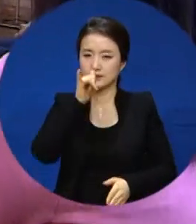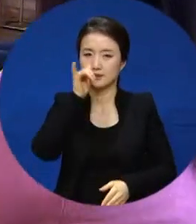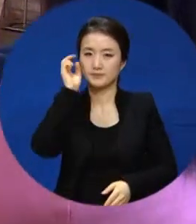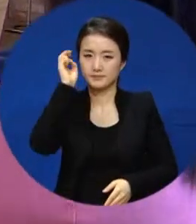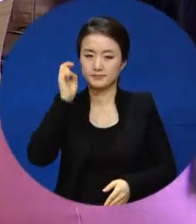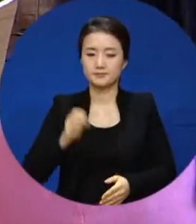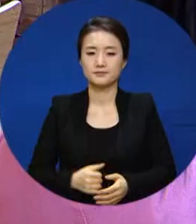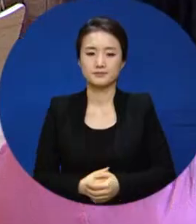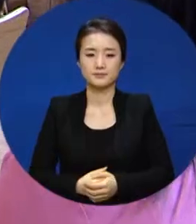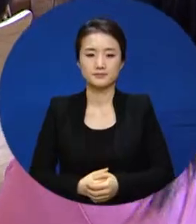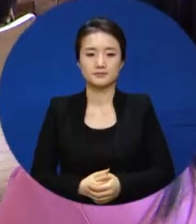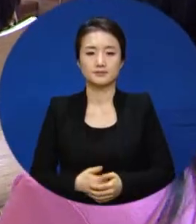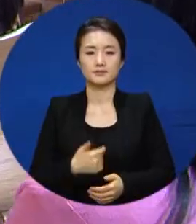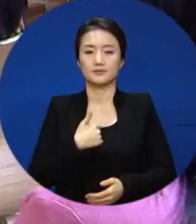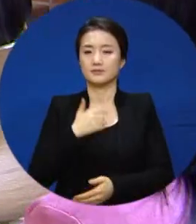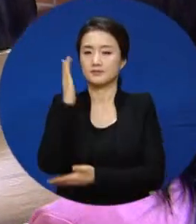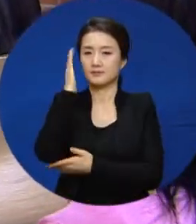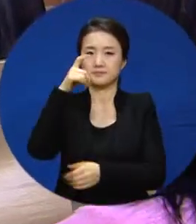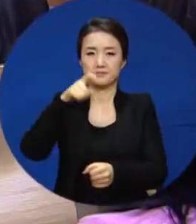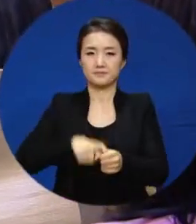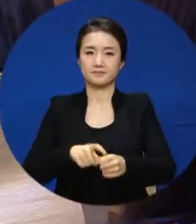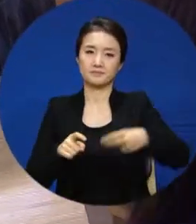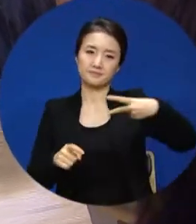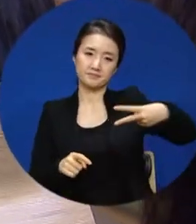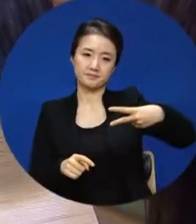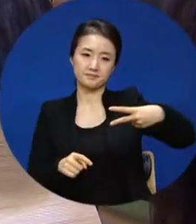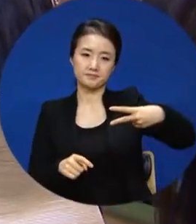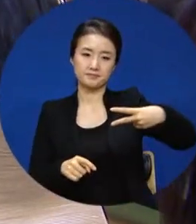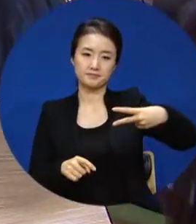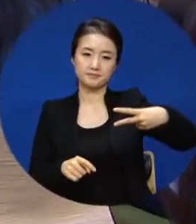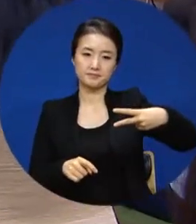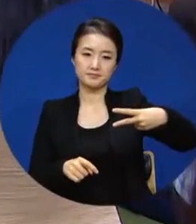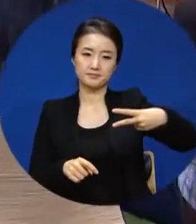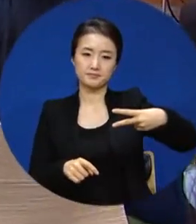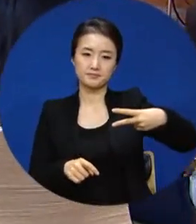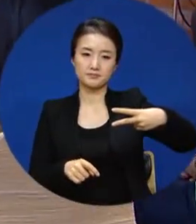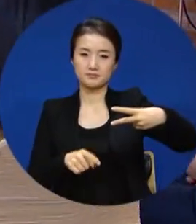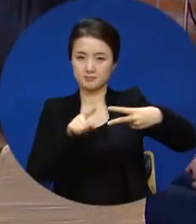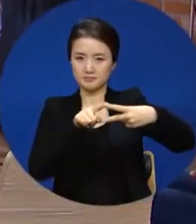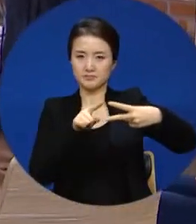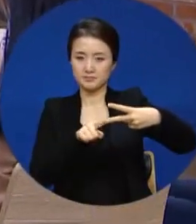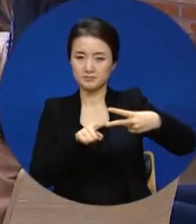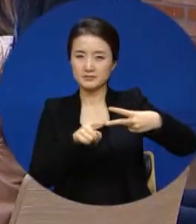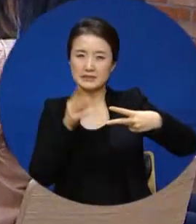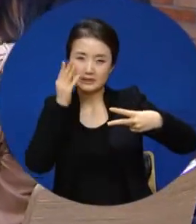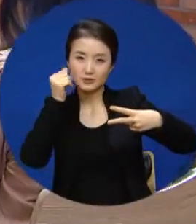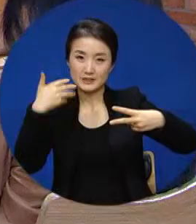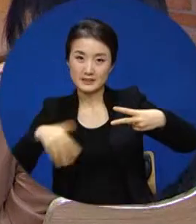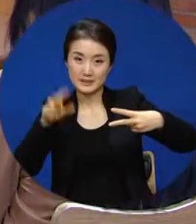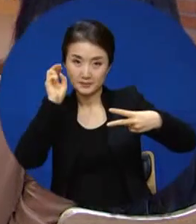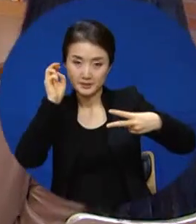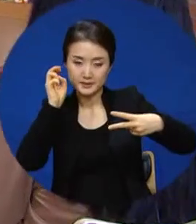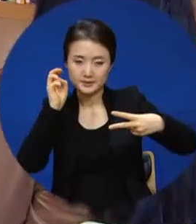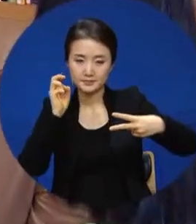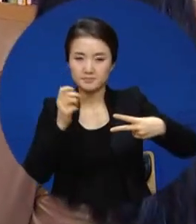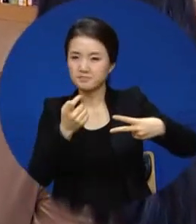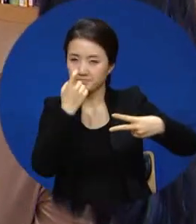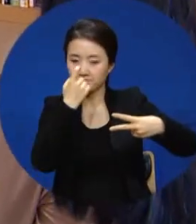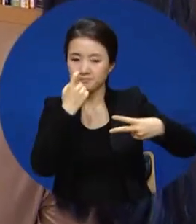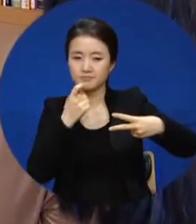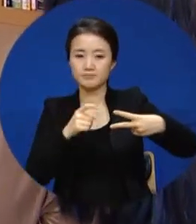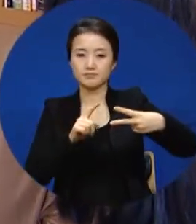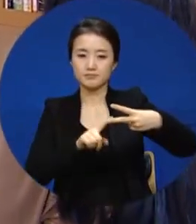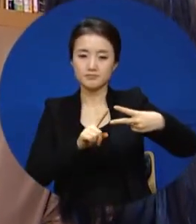개성을 제 강의 2 꼭지가 2개 입니다 이 두 개의 차이 여러분 잘 개념이 아직 없었을 텐데 그 다음에 자존감을 강화시키는